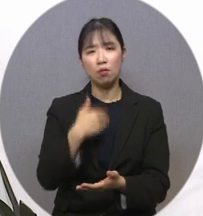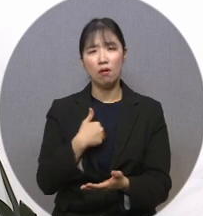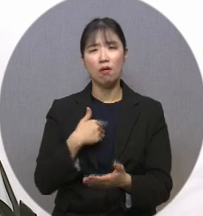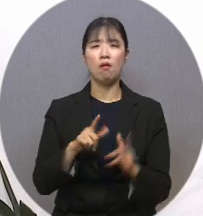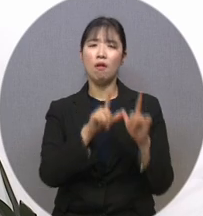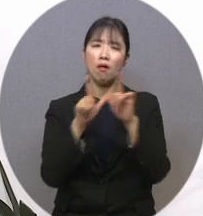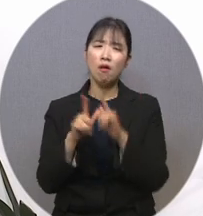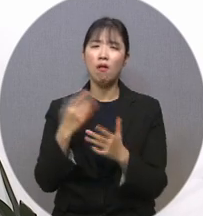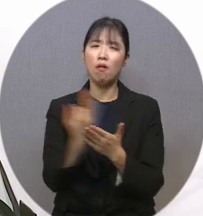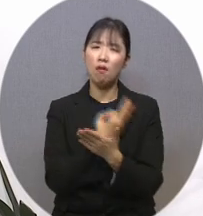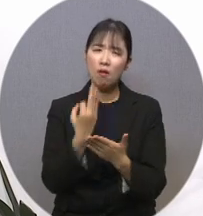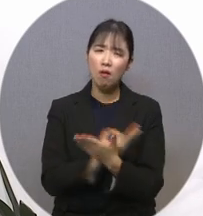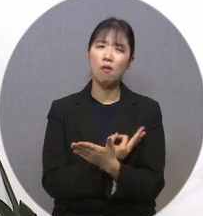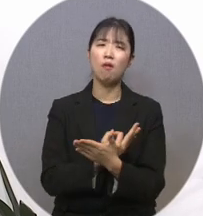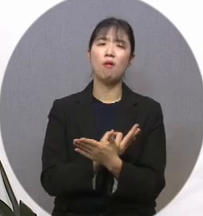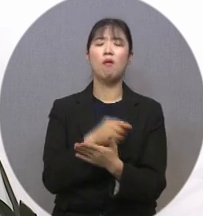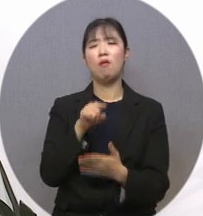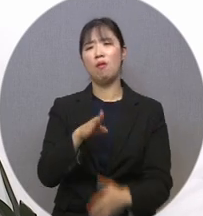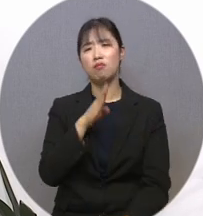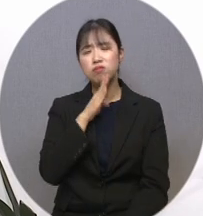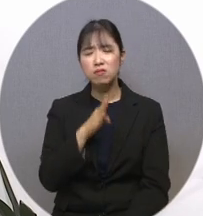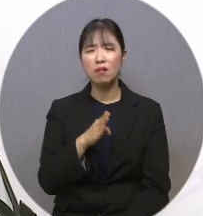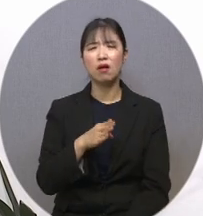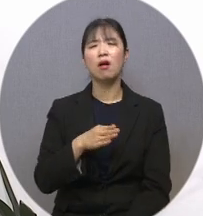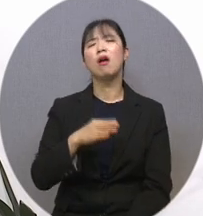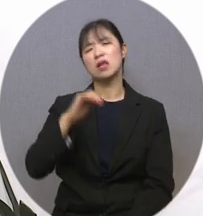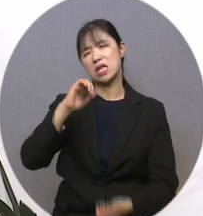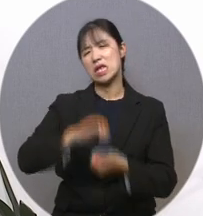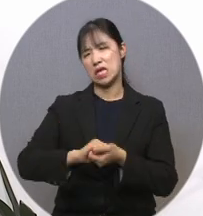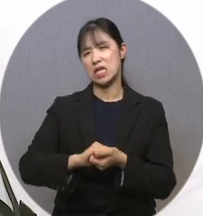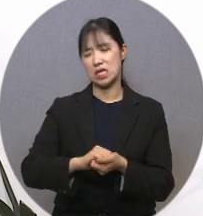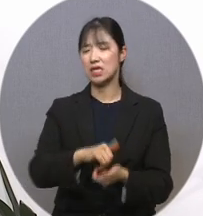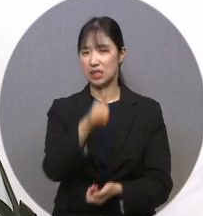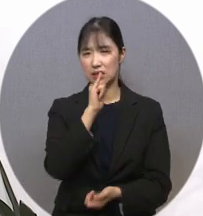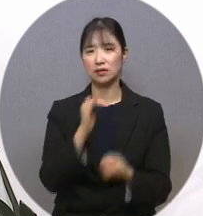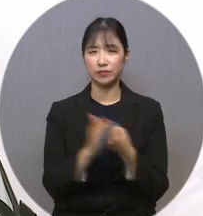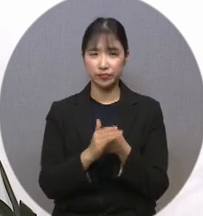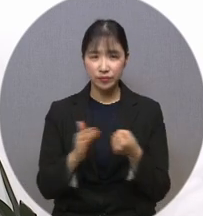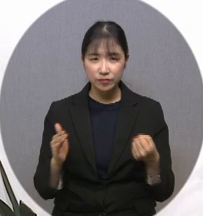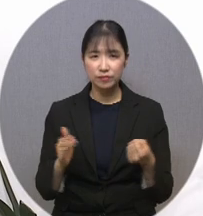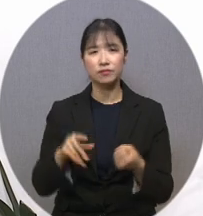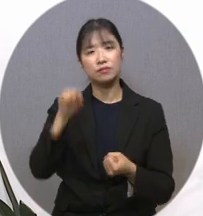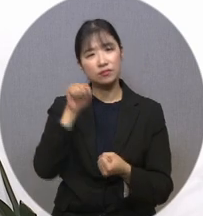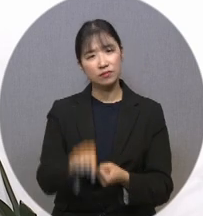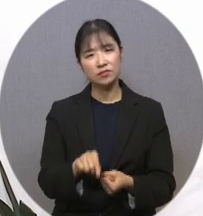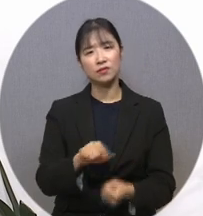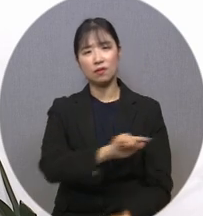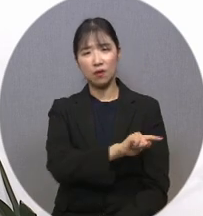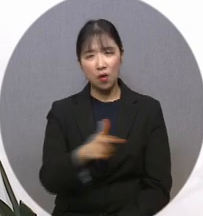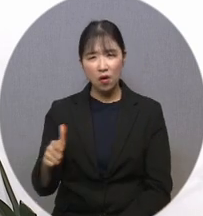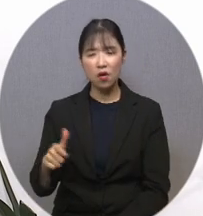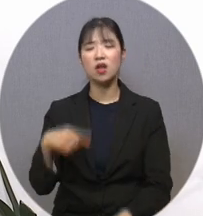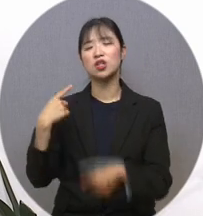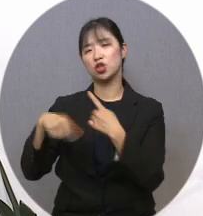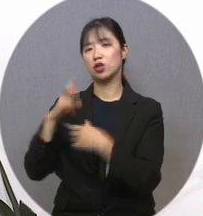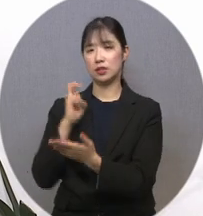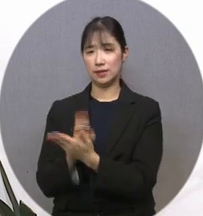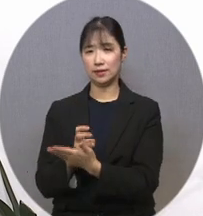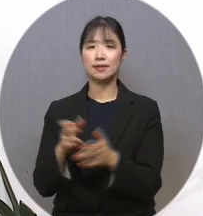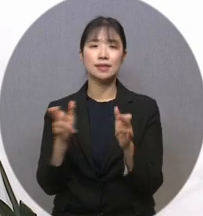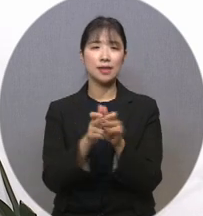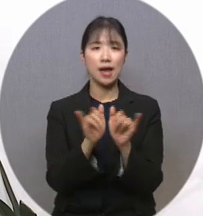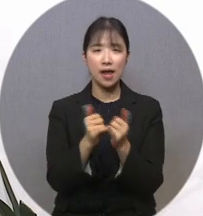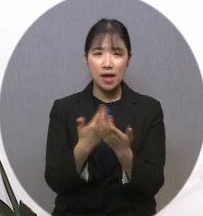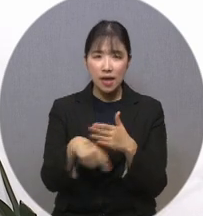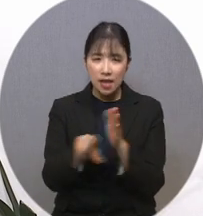유지해 나가는 데 있어서 일자리를 구하는 데 많은 제약이 있지 않습니까? 그렇기 때문에 그런 것들에 대해서는 정책적으로